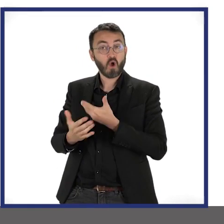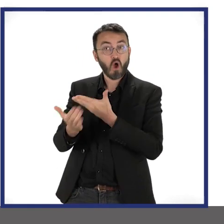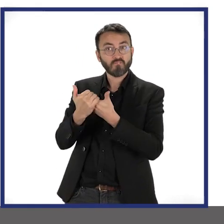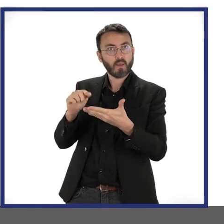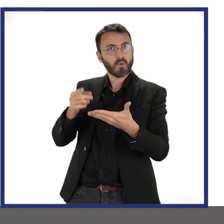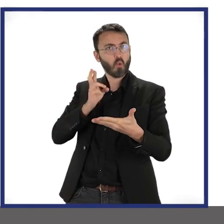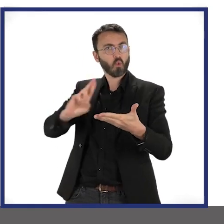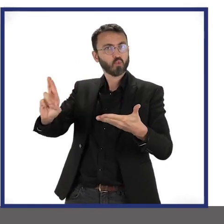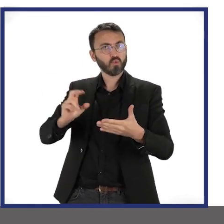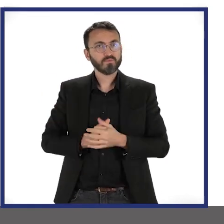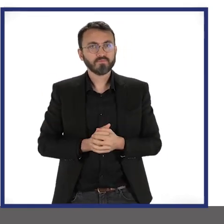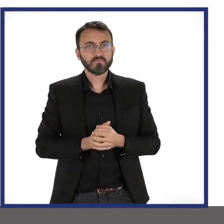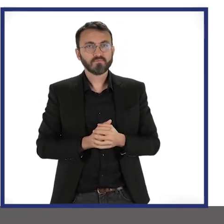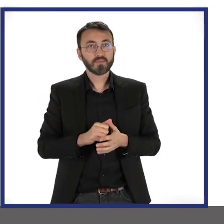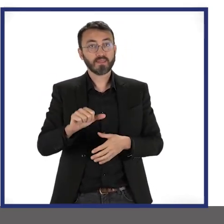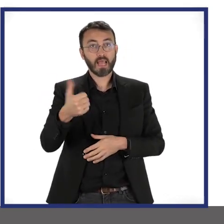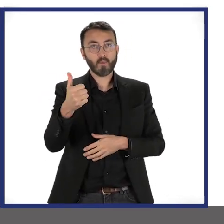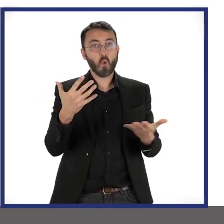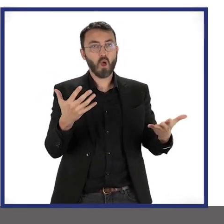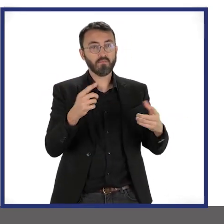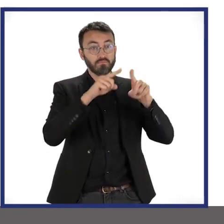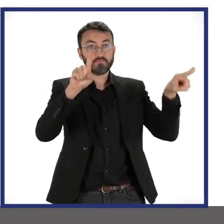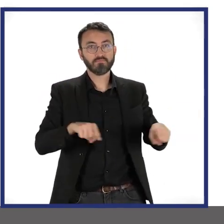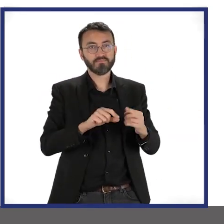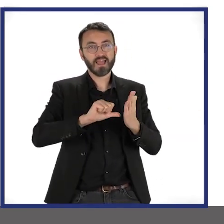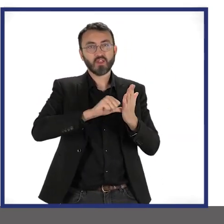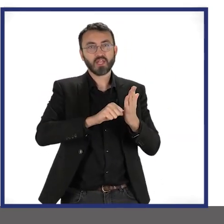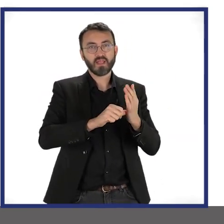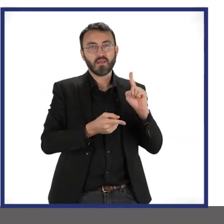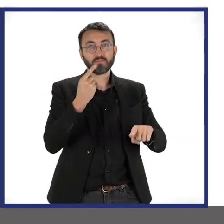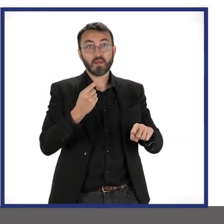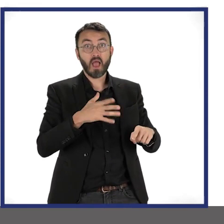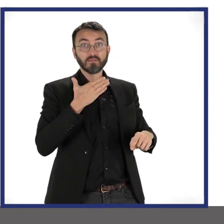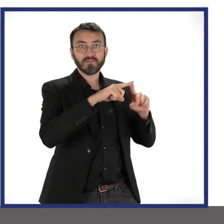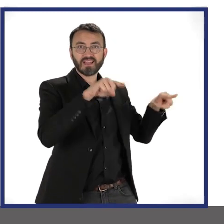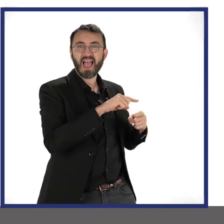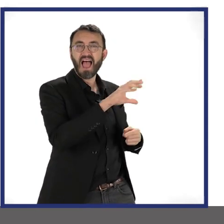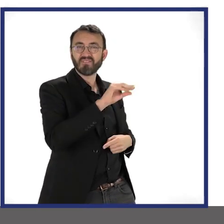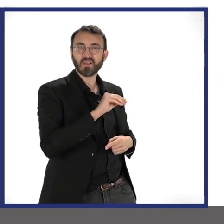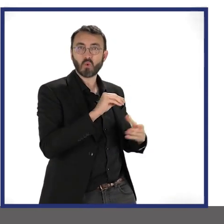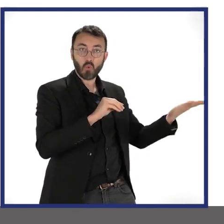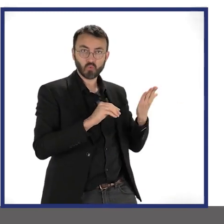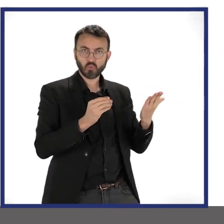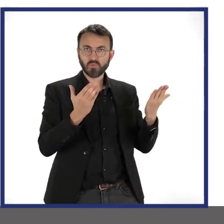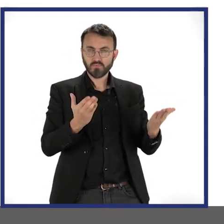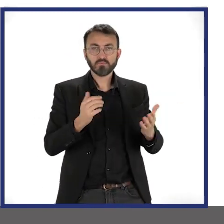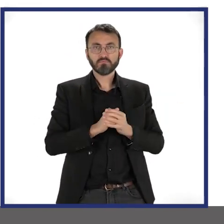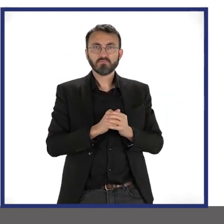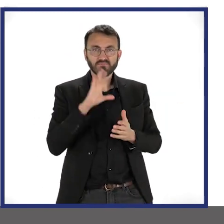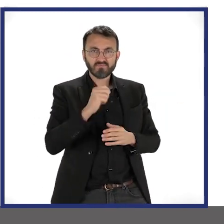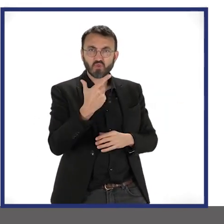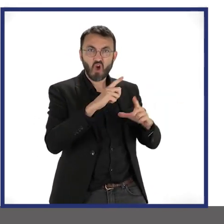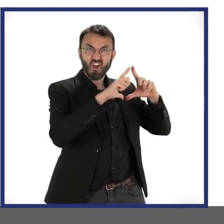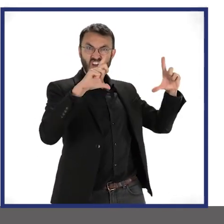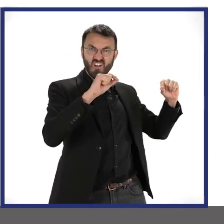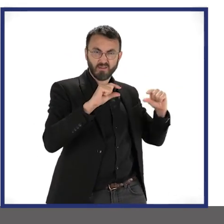protection et l'enveloppe de retour. Tout d'abord, vous devez bien vous identifier grâce à l'invitation que vous avez reçue. Cette lettre